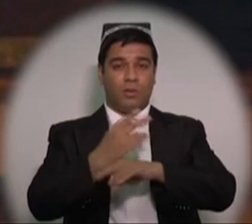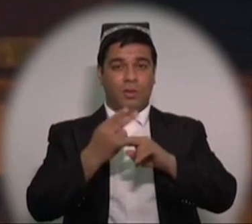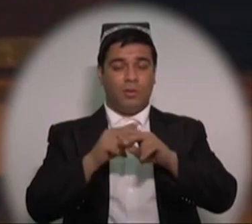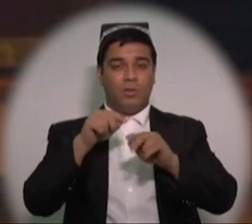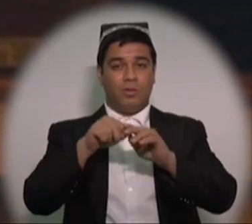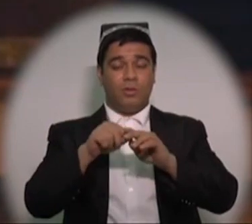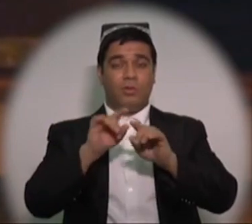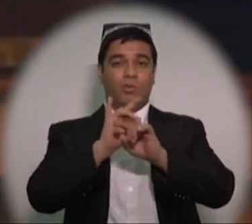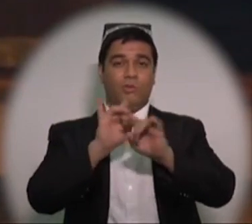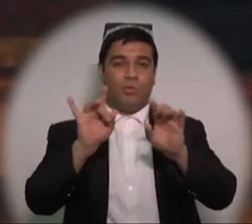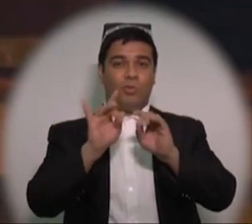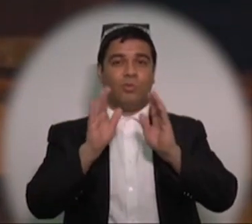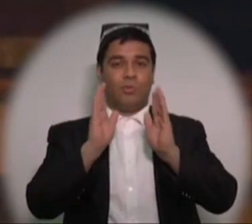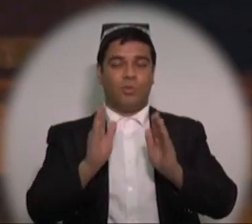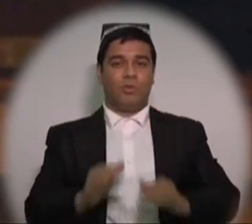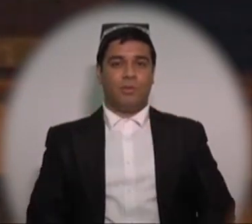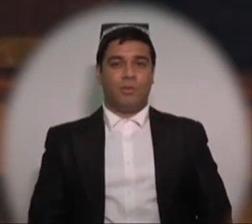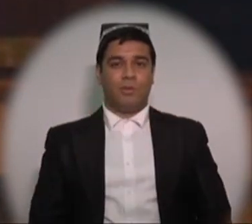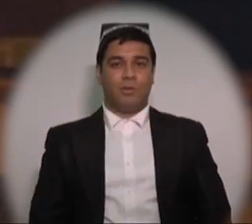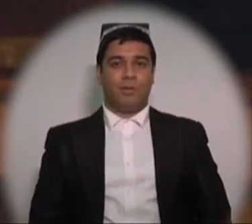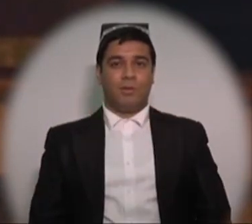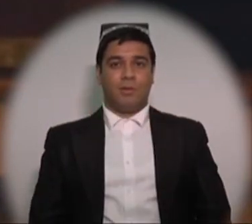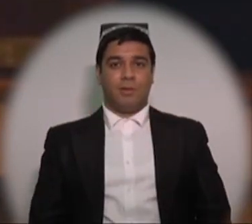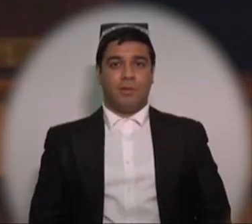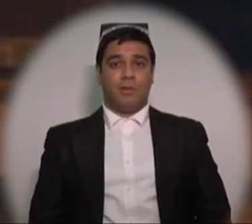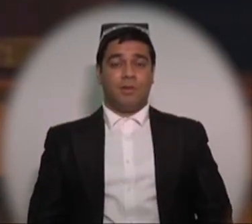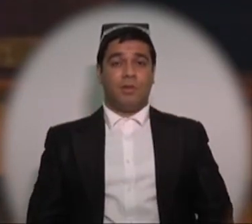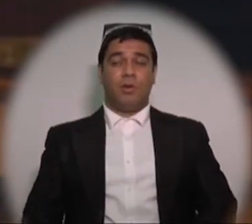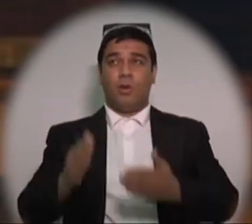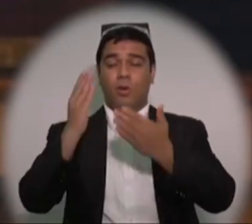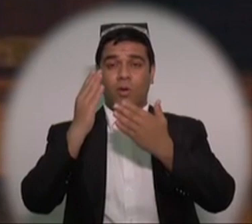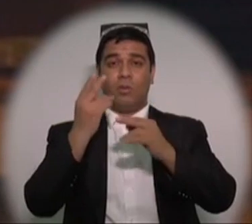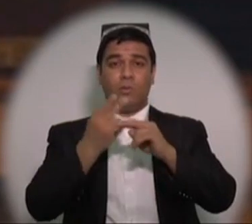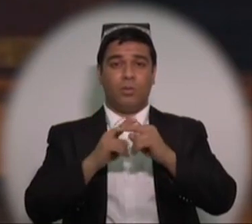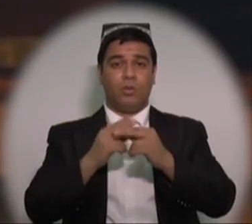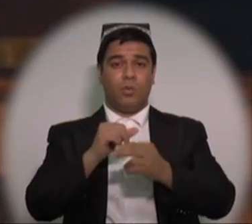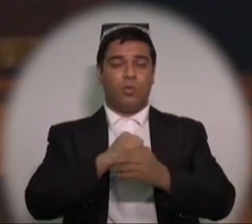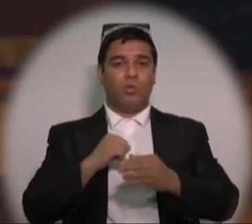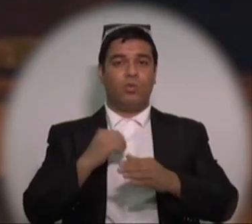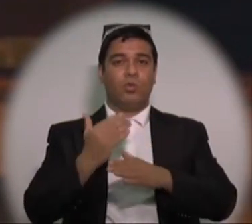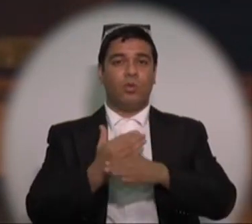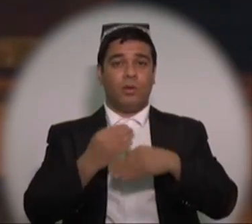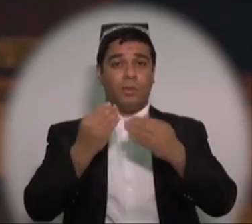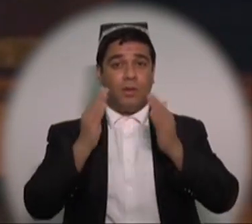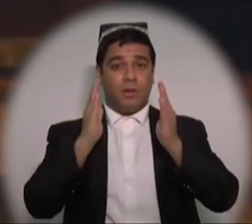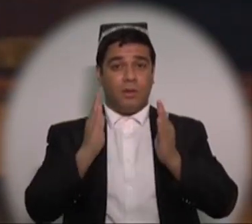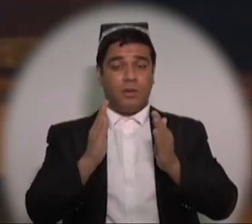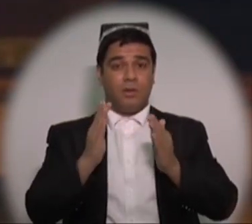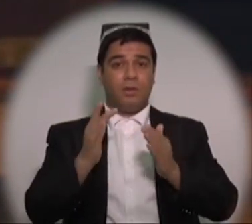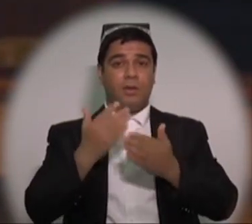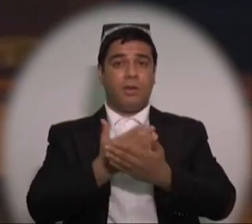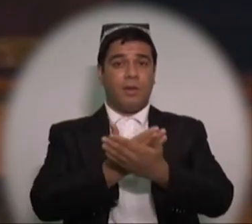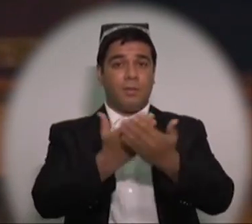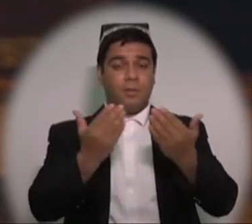düşüncesi hakkında sohbet otkızışını niyet kılıp durupmuz. Allah Teala bunda uzu yardımcı olsun.